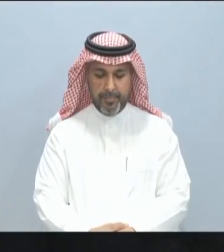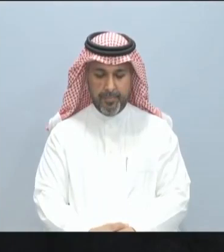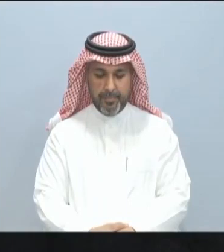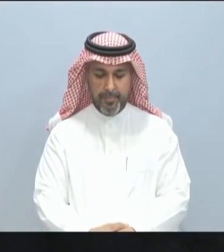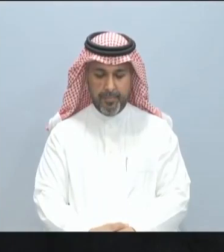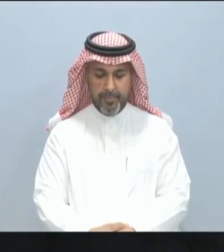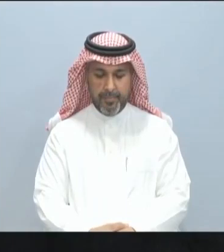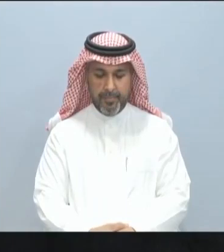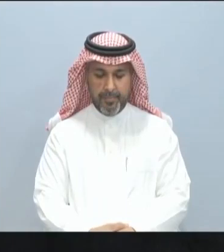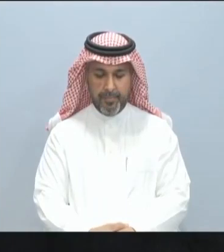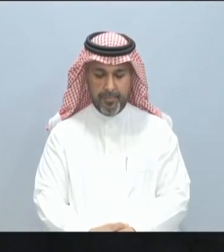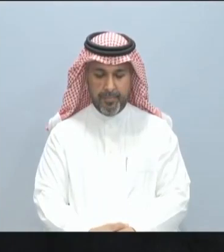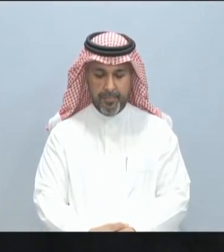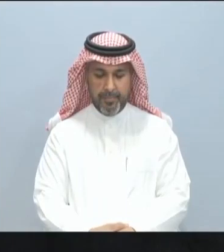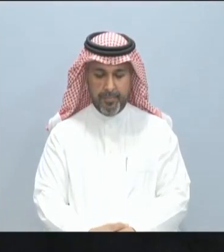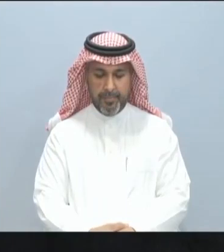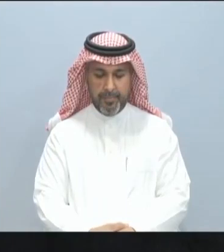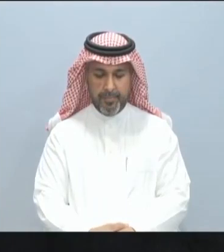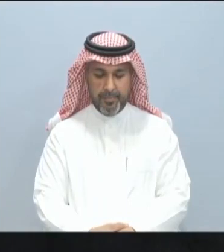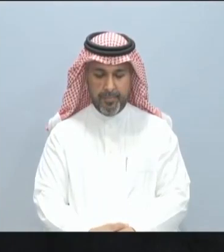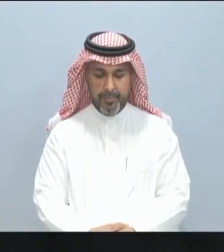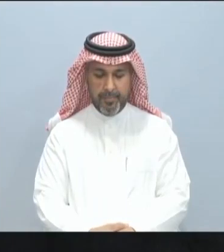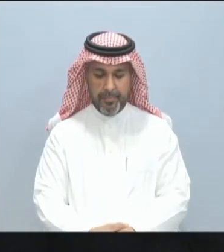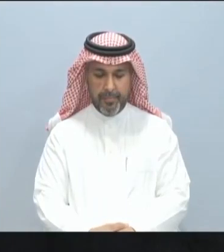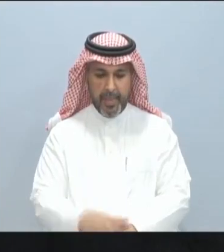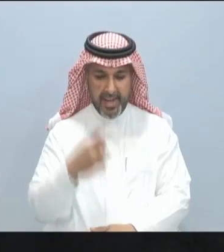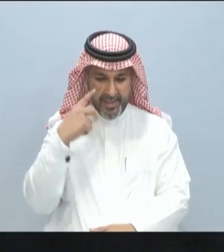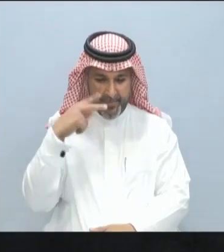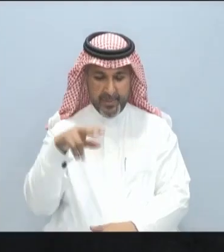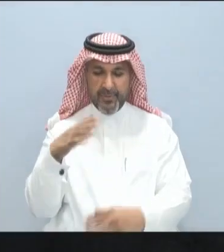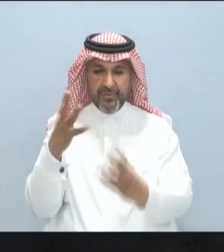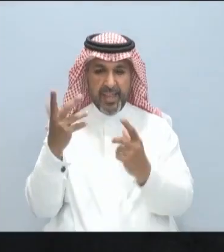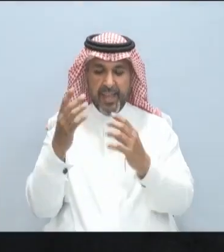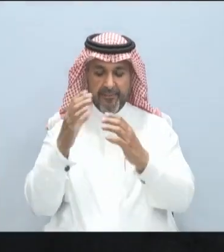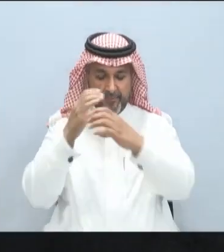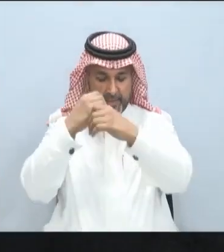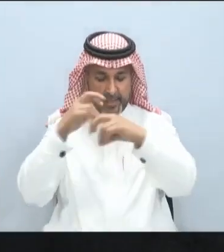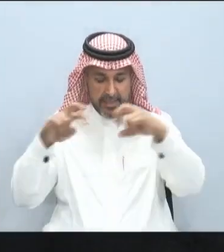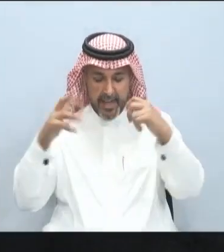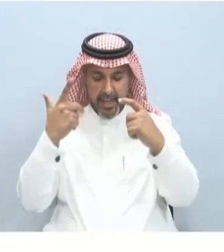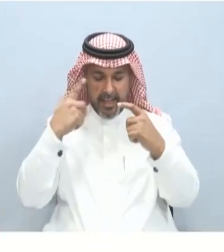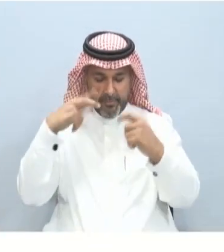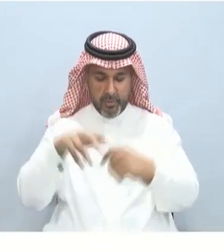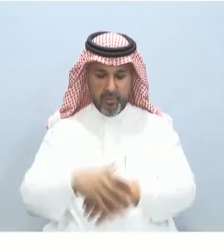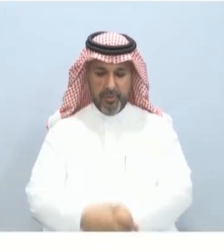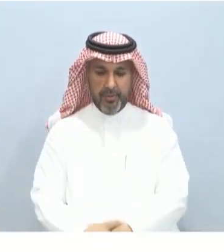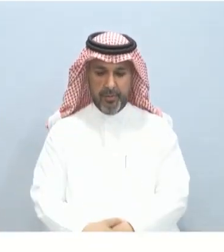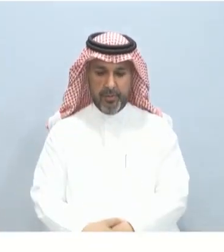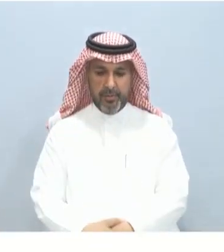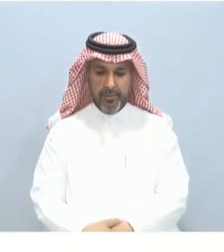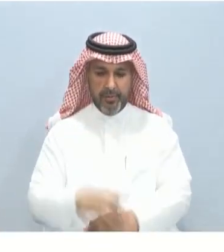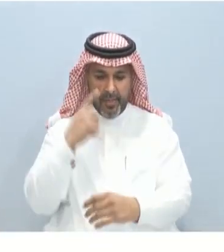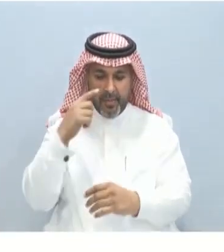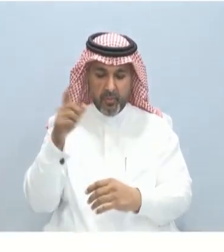كامل كيف يمكن الاستفاده من ذلك في طريقه التحليل مثلا لدينا الان هذه